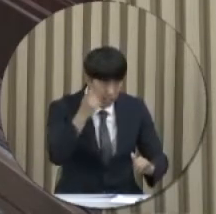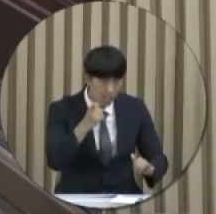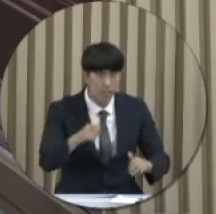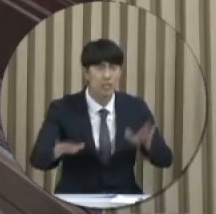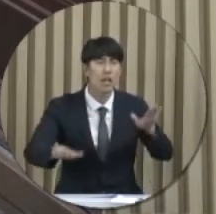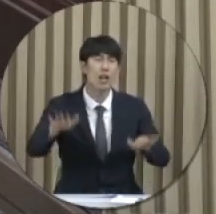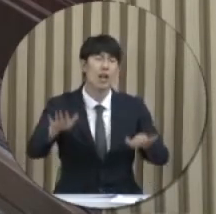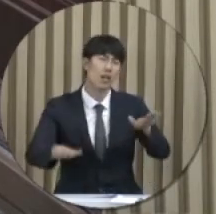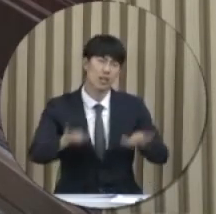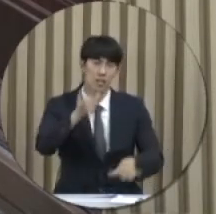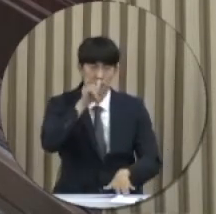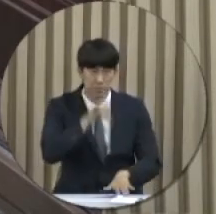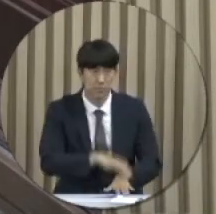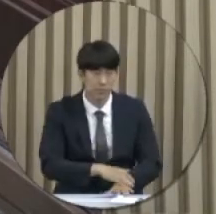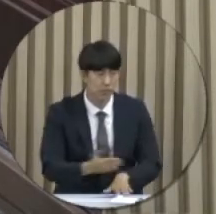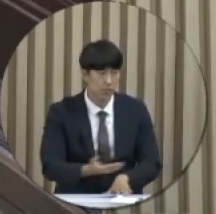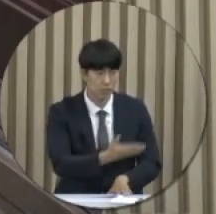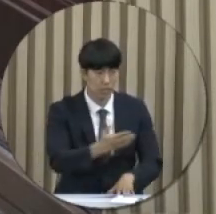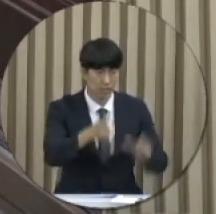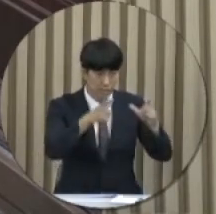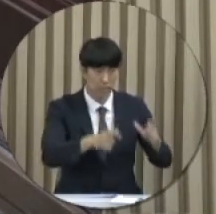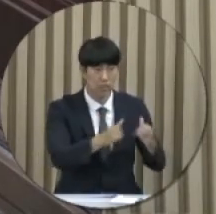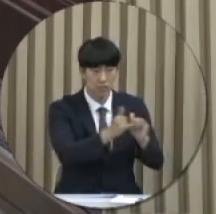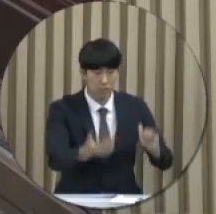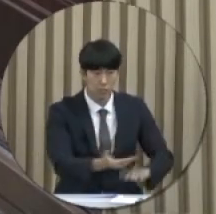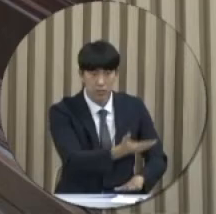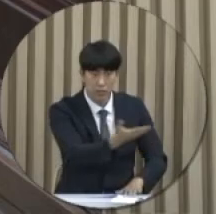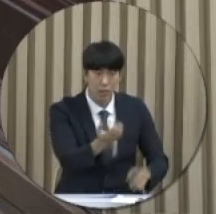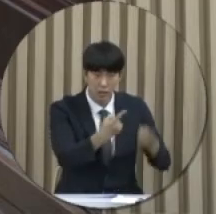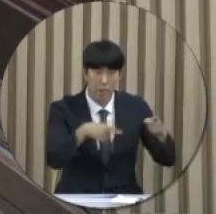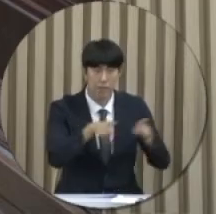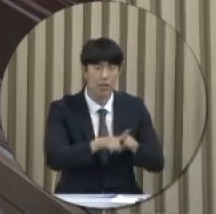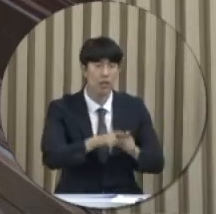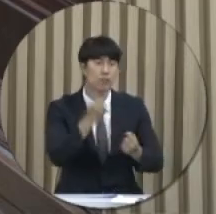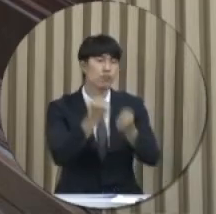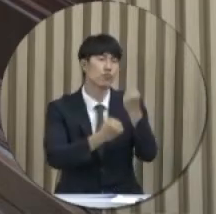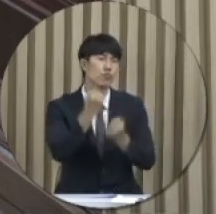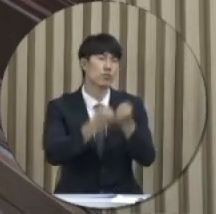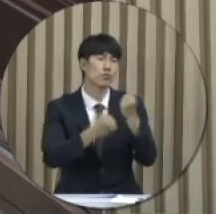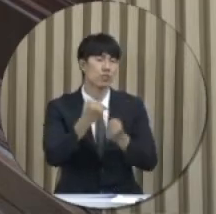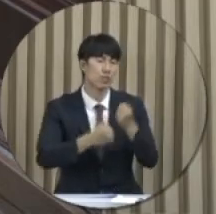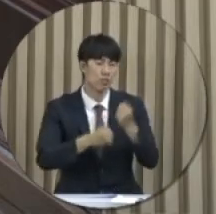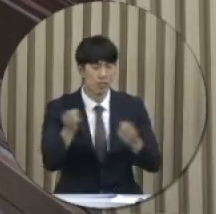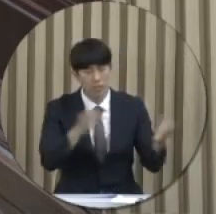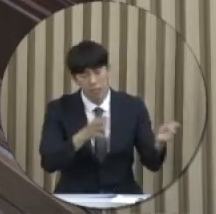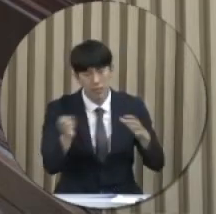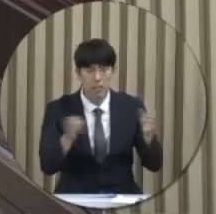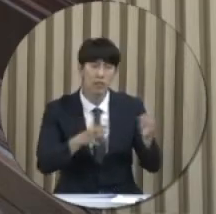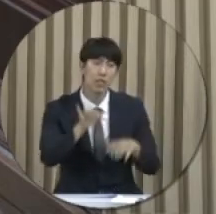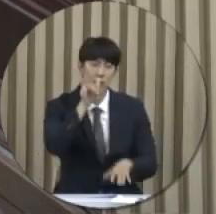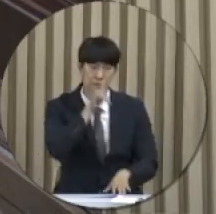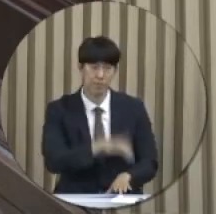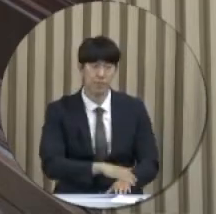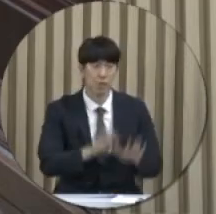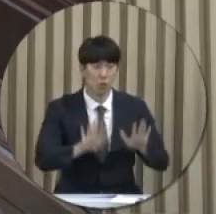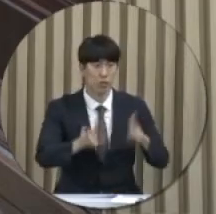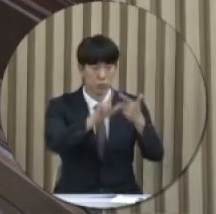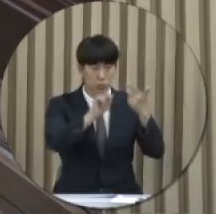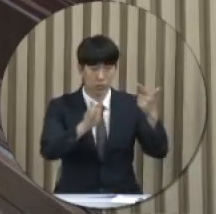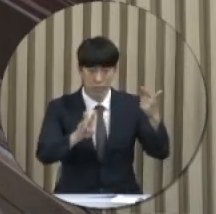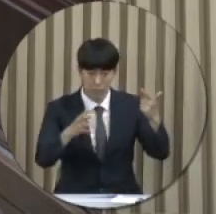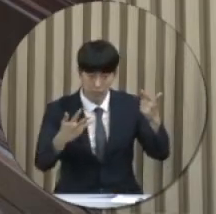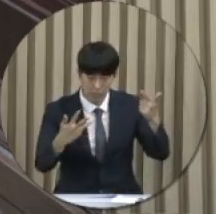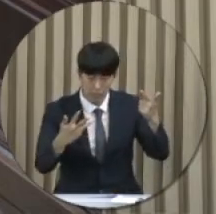이제 바로 지역에 있는 분들하고 지역분들하고 이런 간담회를 좀 잠깐 가졌습니다. 그래서 오늘 6월